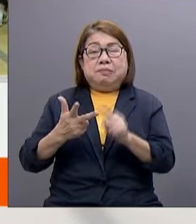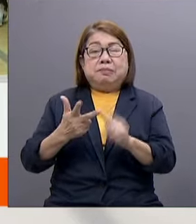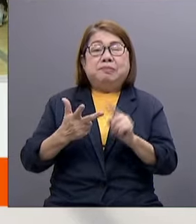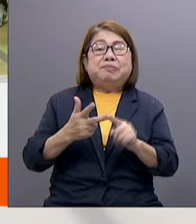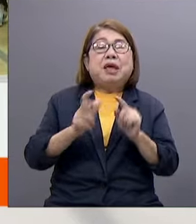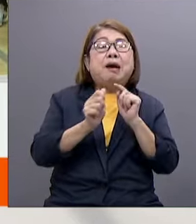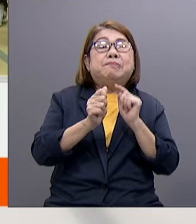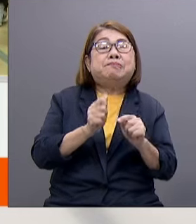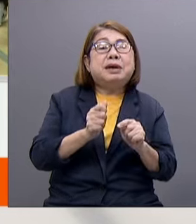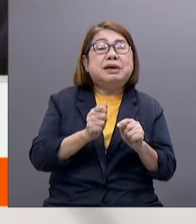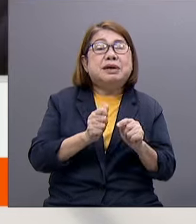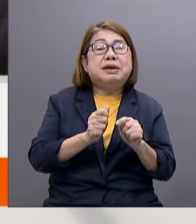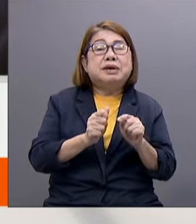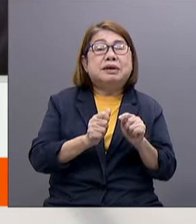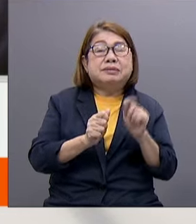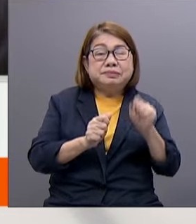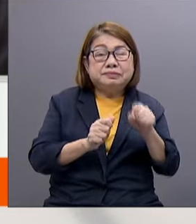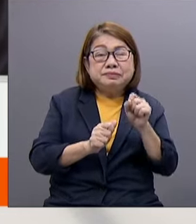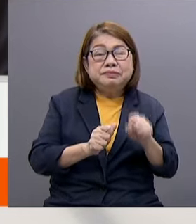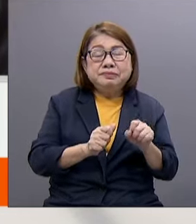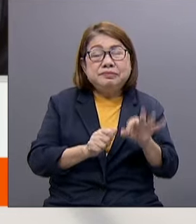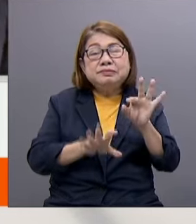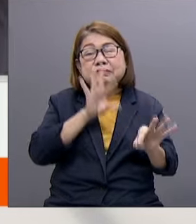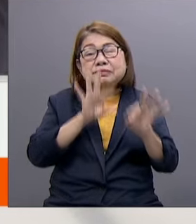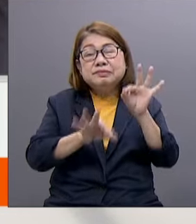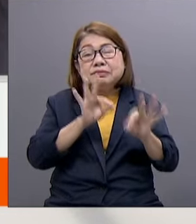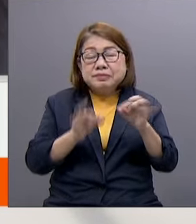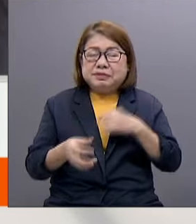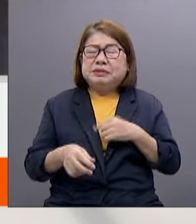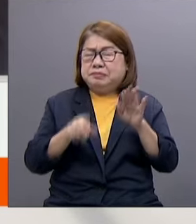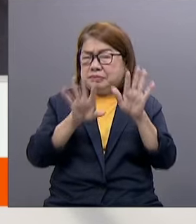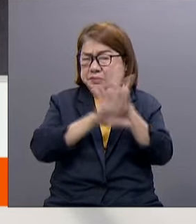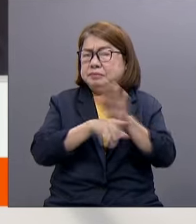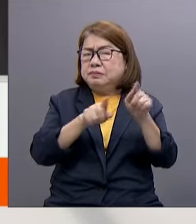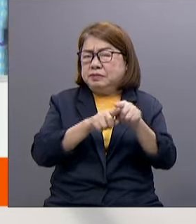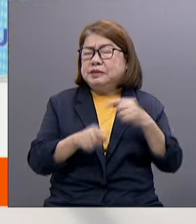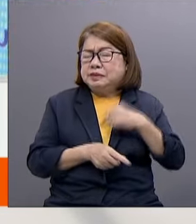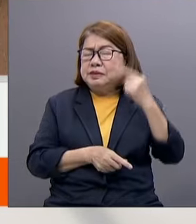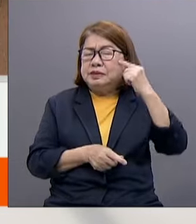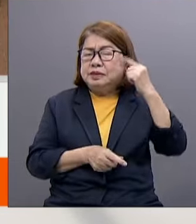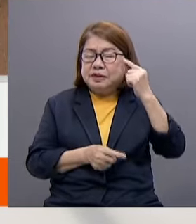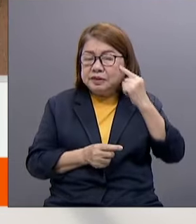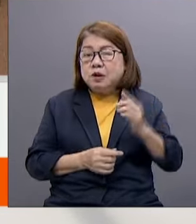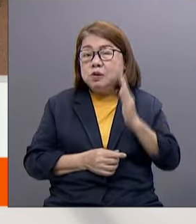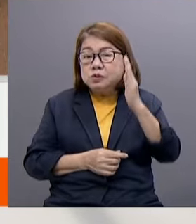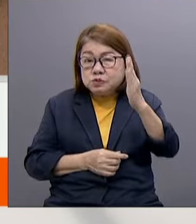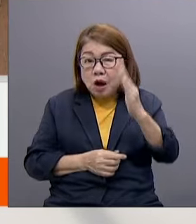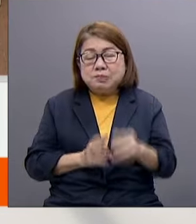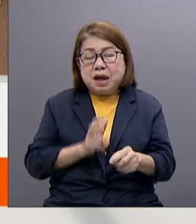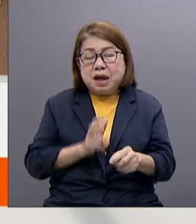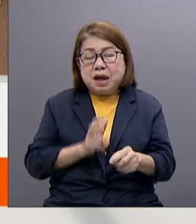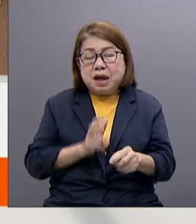มันก็เป็นแบบนี้แล้วเราก็คาดเราก็วิเคราะห์สถานการณ์แล้วว่ารอบอำเภอมันเป็นอย่างนี้เดี๋ยวรอบจังหวัด